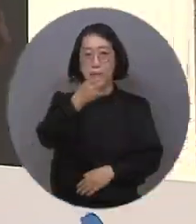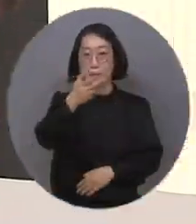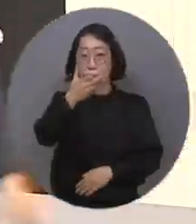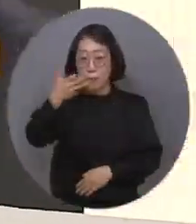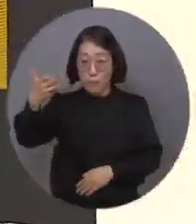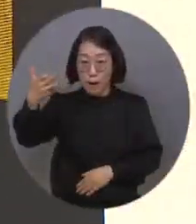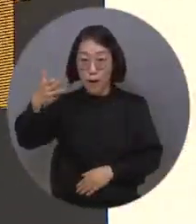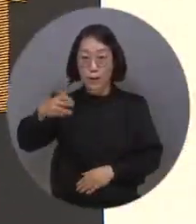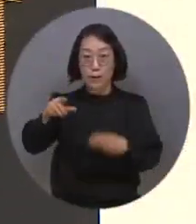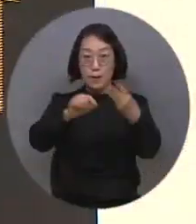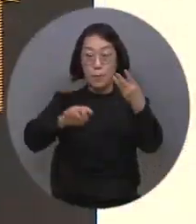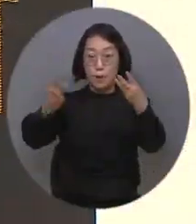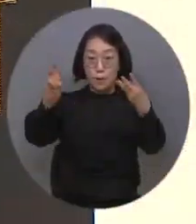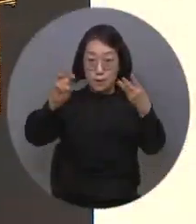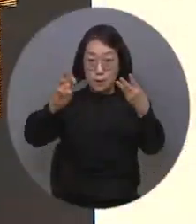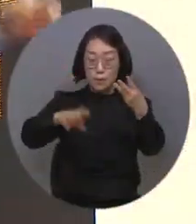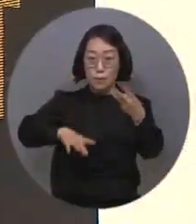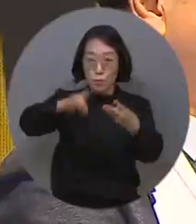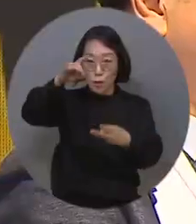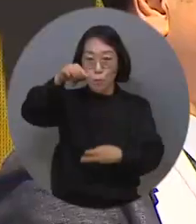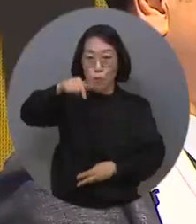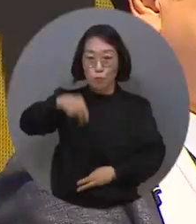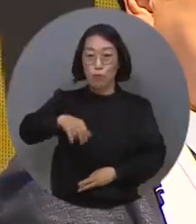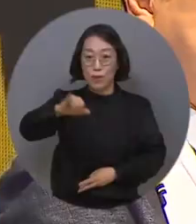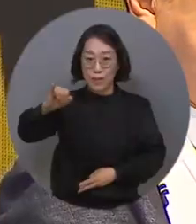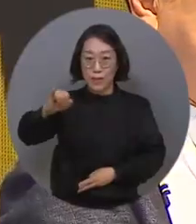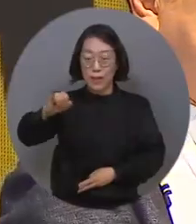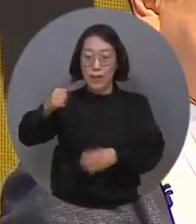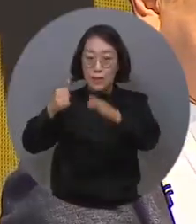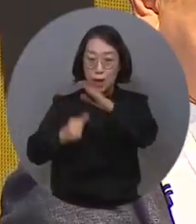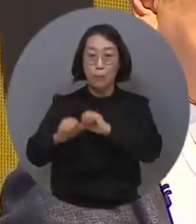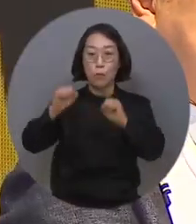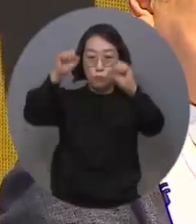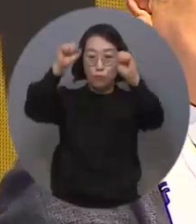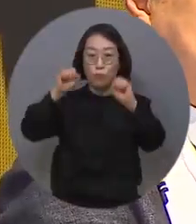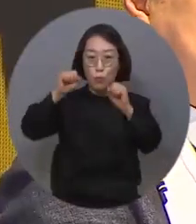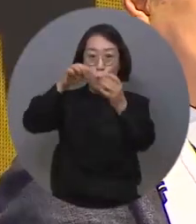3월 30일 대한민국의 국기는 태권도로 한다는 내용이